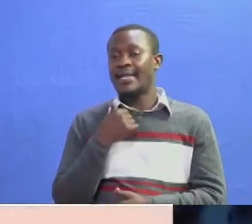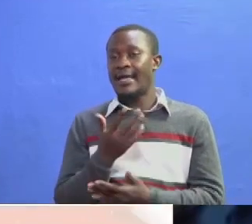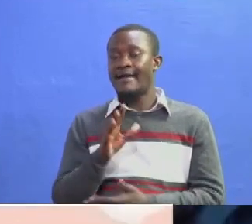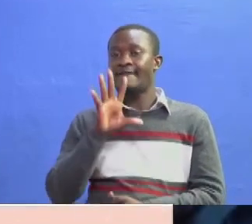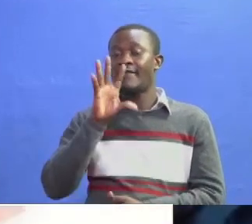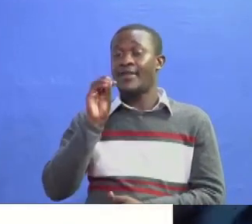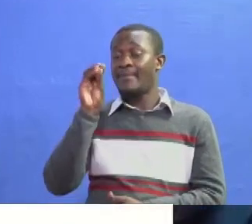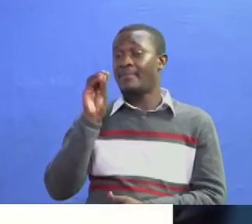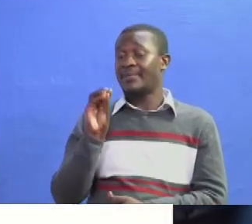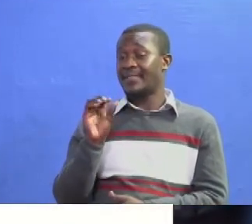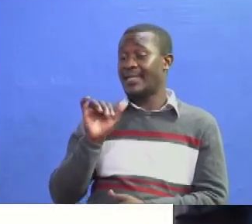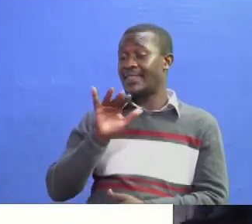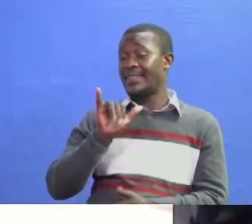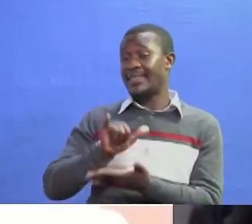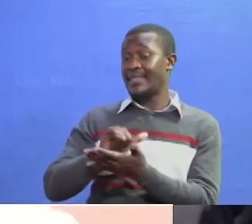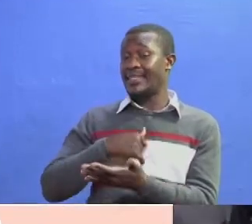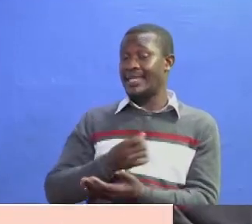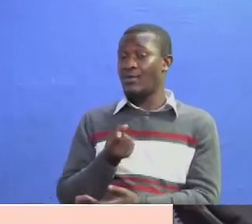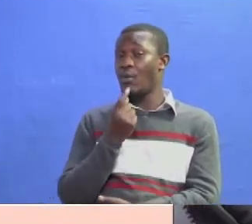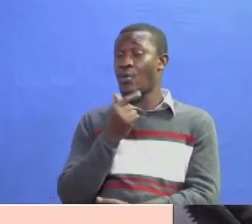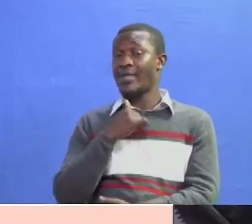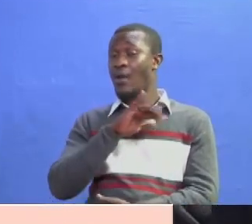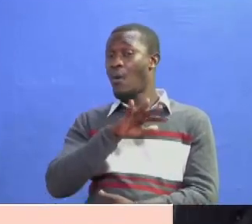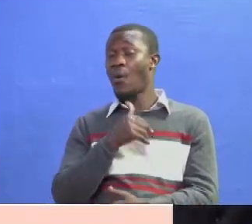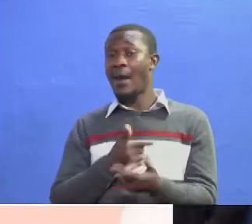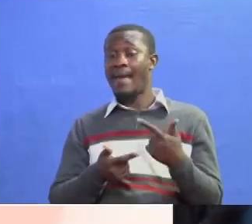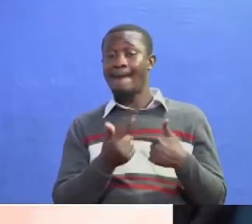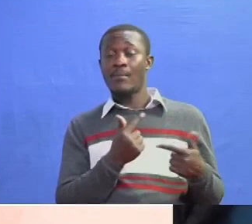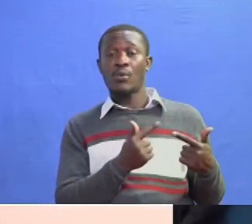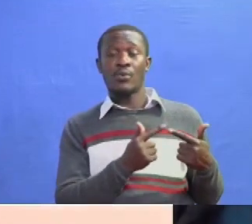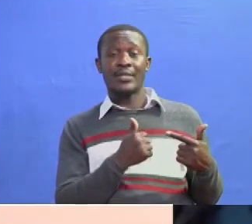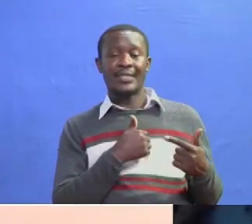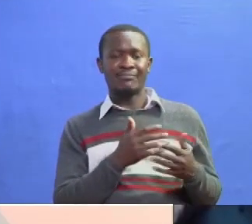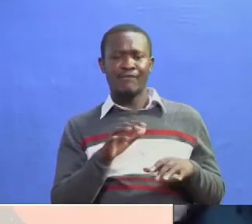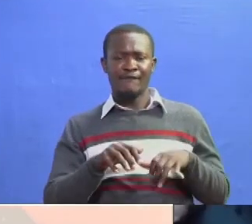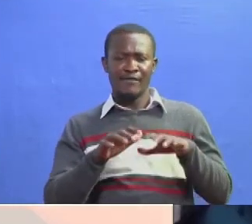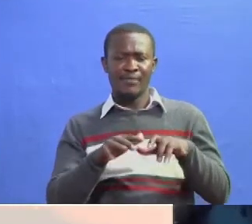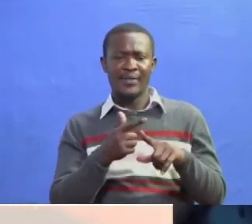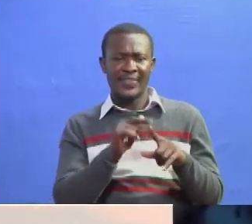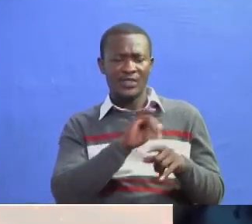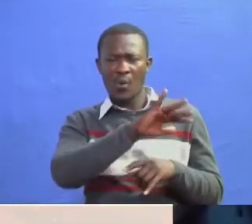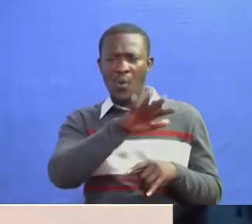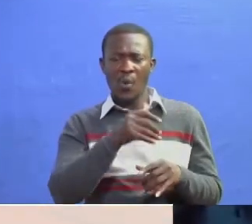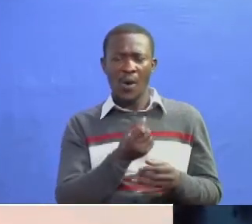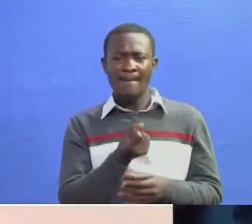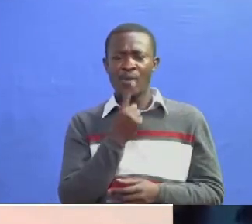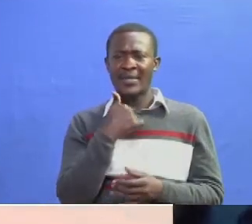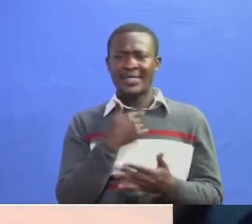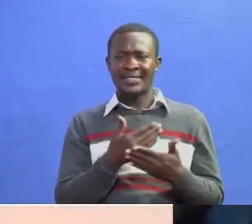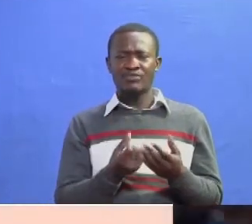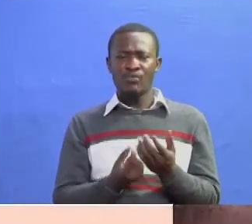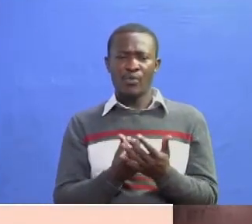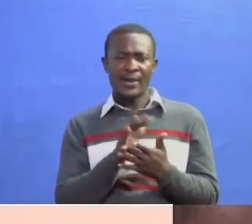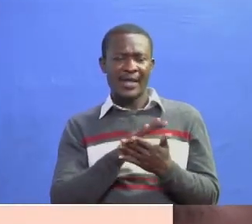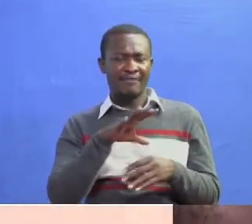50 ya ile msh kwa sababu wakulima wote walikuwa wamerudi kwa mashamba Sasa ile msh yote tulikuwa tumepanda imesoba